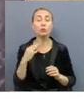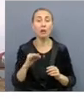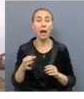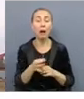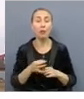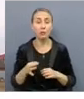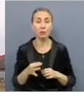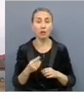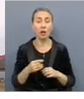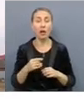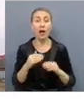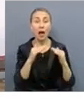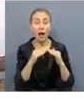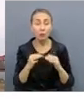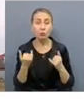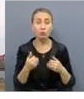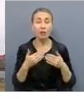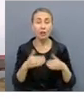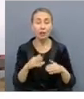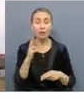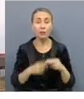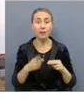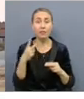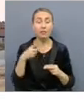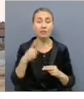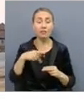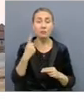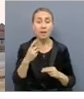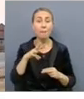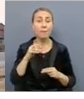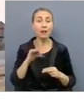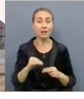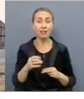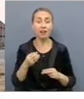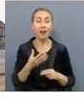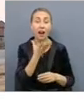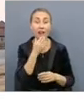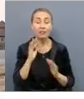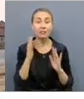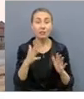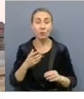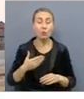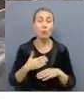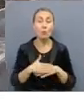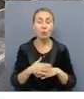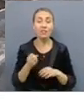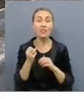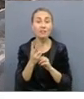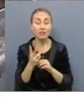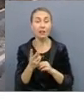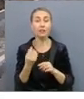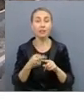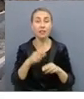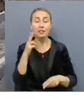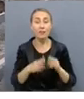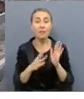областного. Объект будет сдан в марте 2021 года. Облагораживаются и улицы, их 12. На 8 ремонтные работы